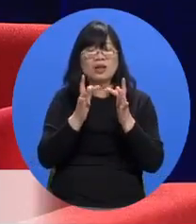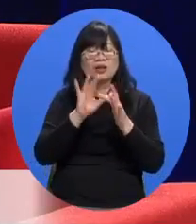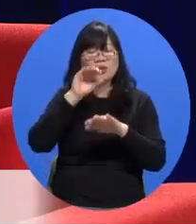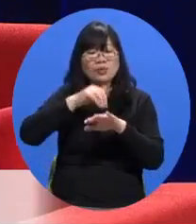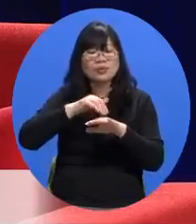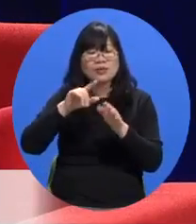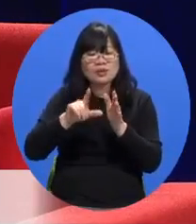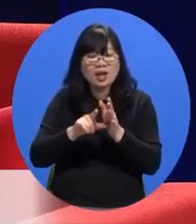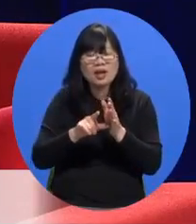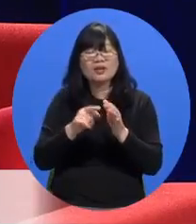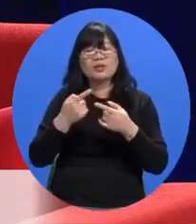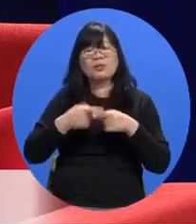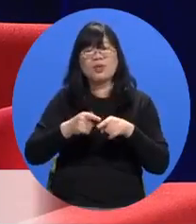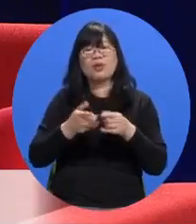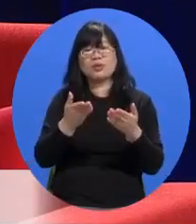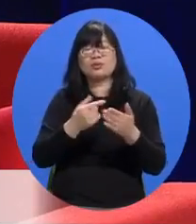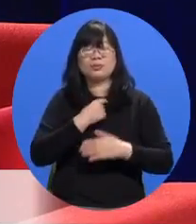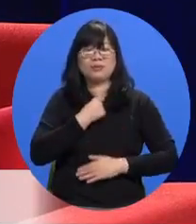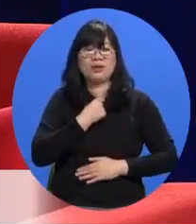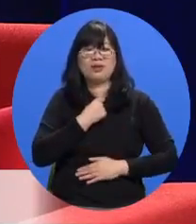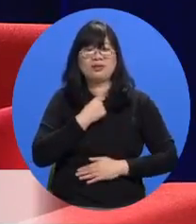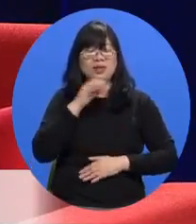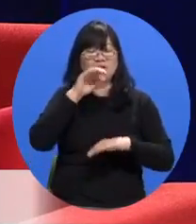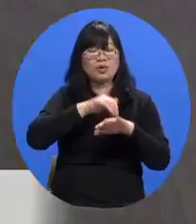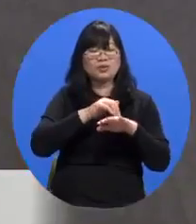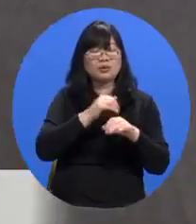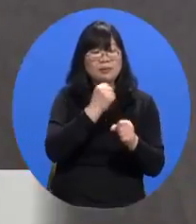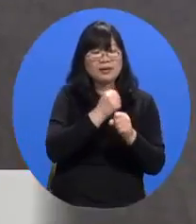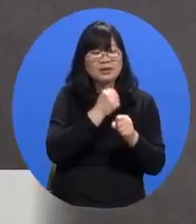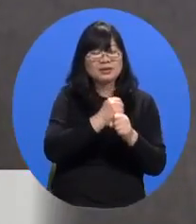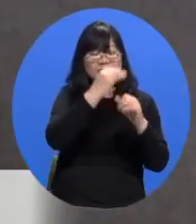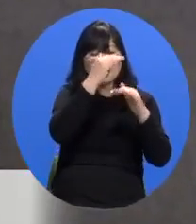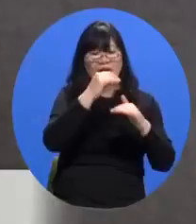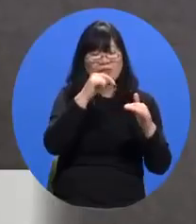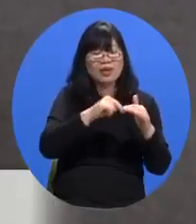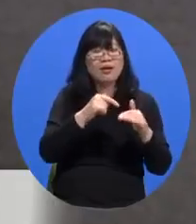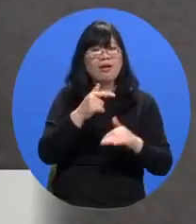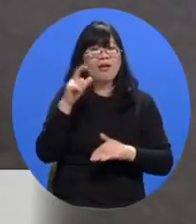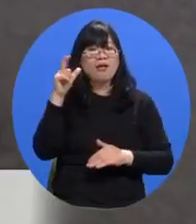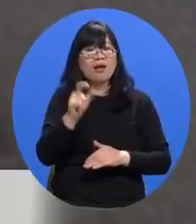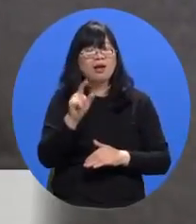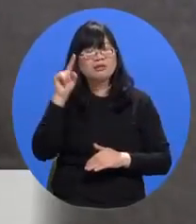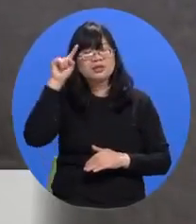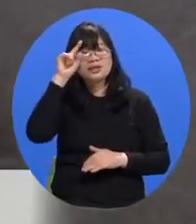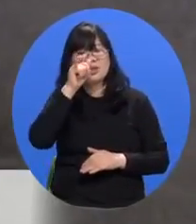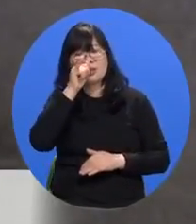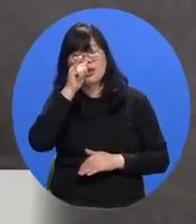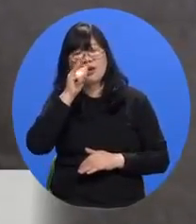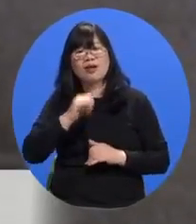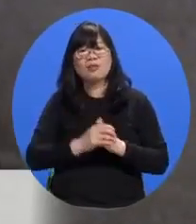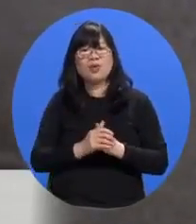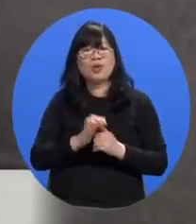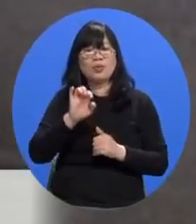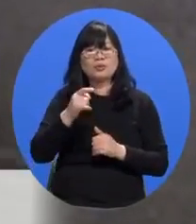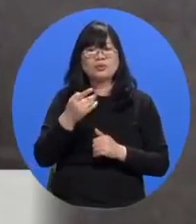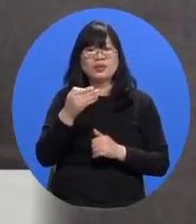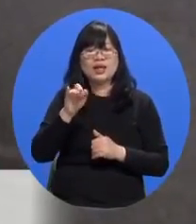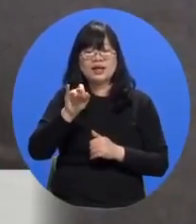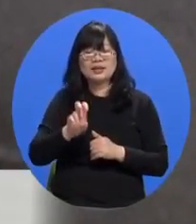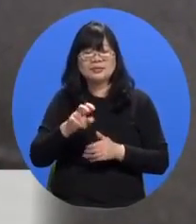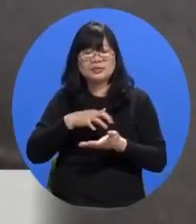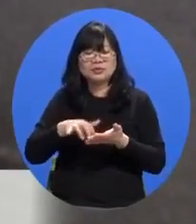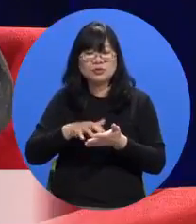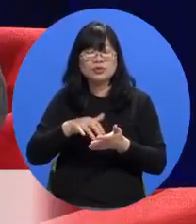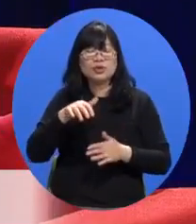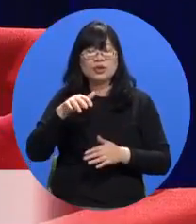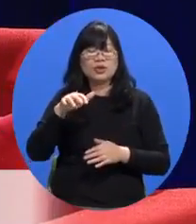부분을 한번 좀 지적하고 싶은 부분이 있는데, 연수를 개발하는 과정에서 엄청난 스트레스를 받게 됩니다. 프레임 수, 초수, 어떤 내용을 담아야